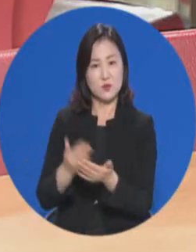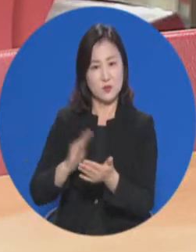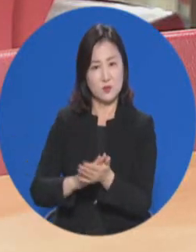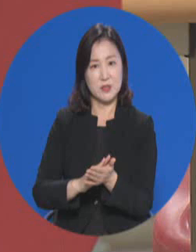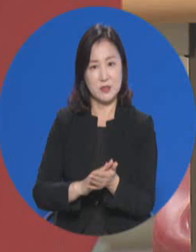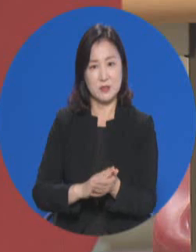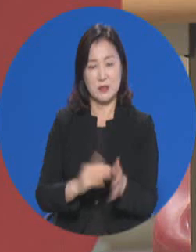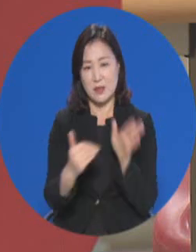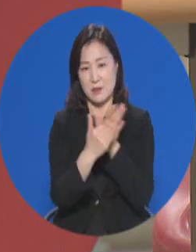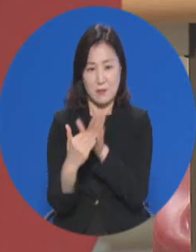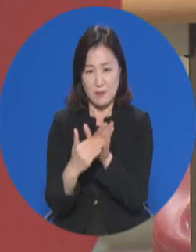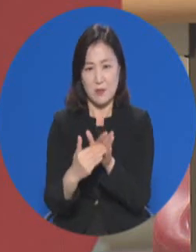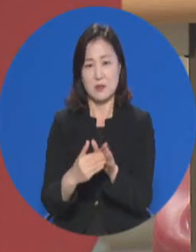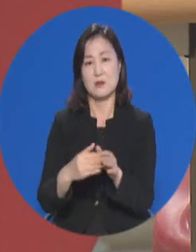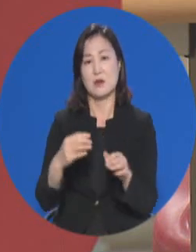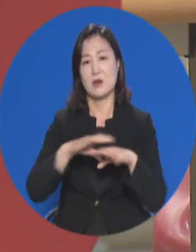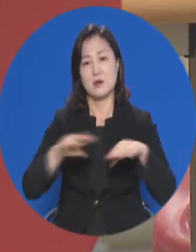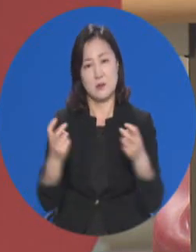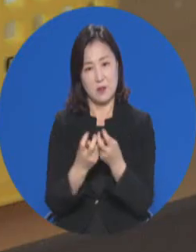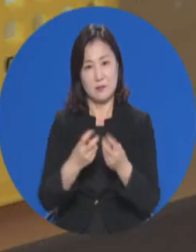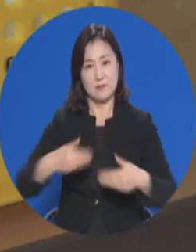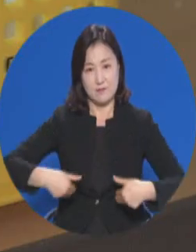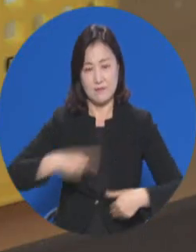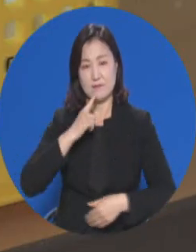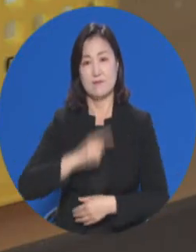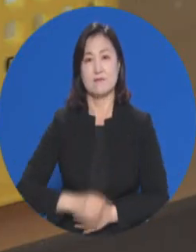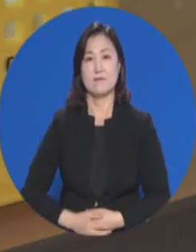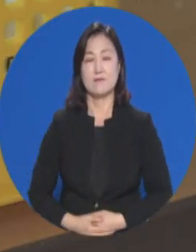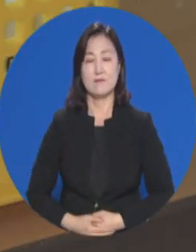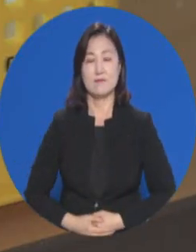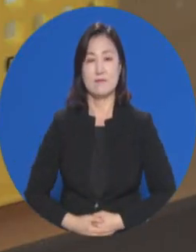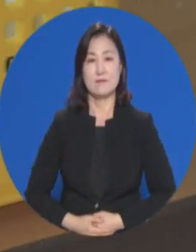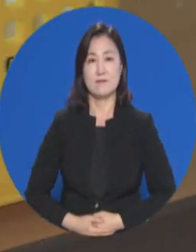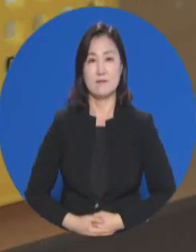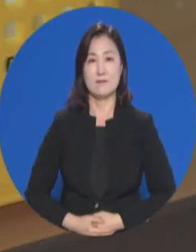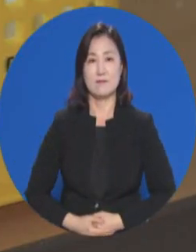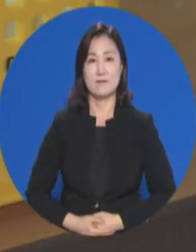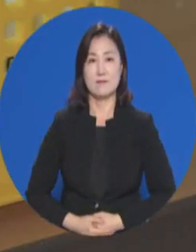있는 방역 대책이 필요하다고 우려했습니다. MBC 뉴스 강서영입니다.